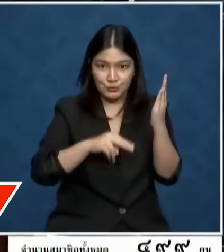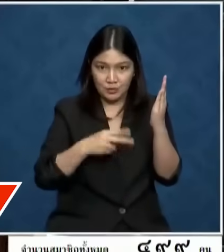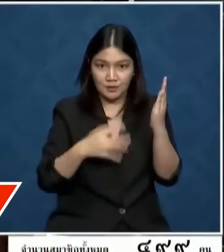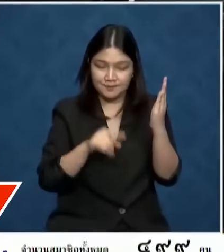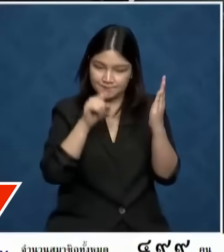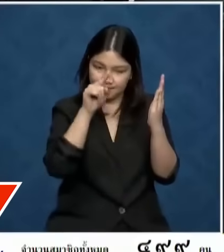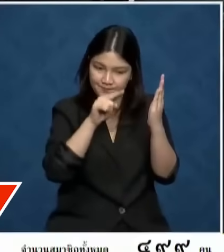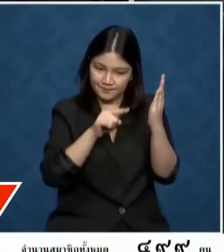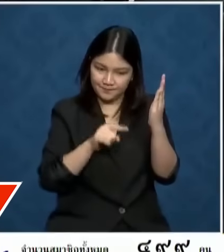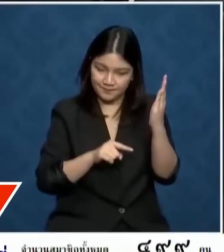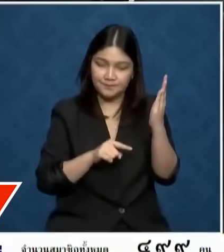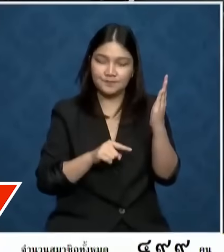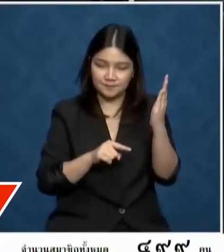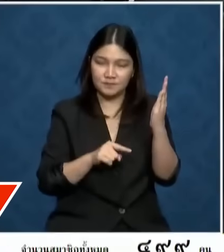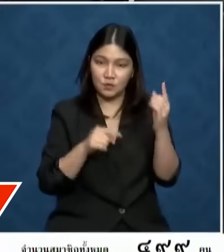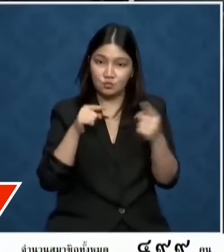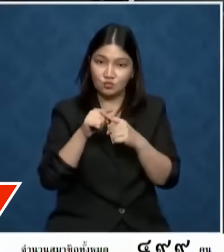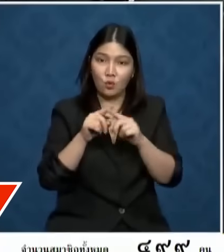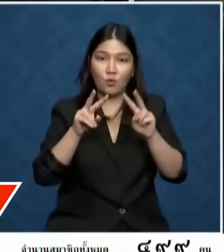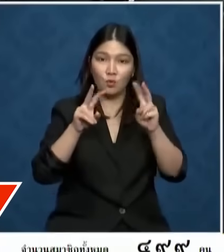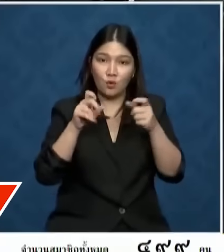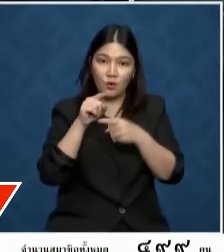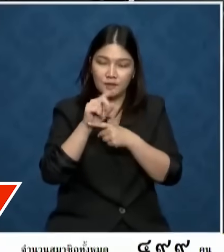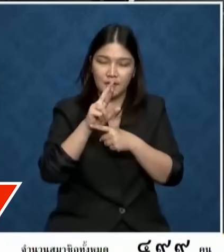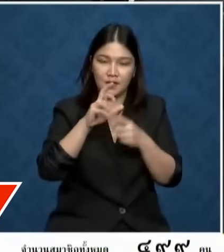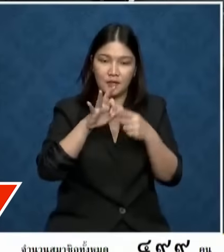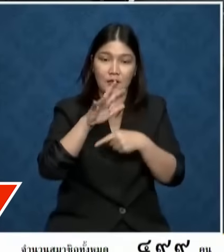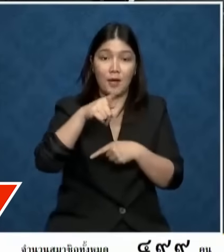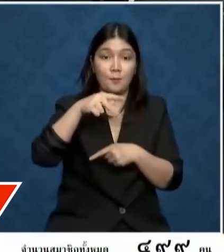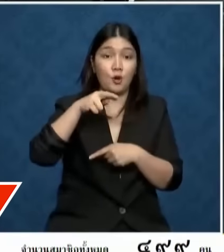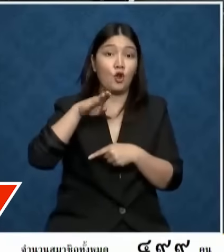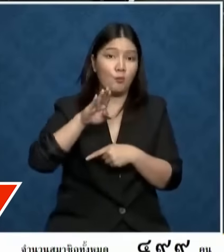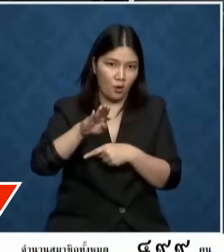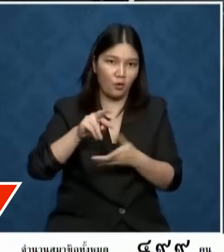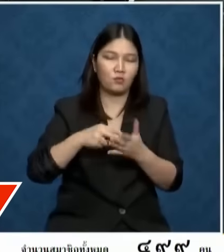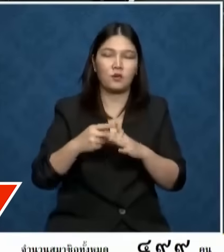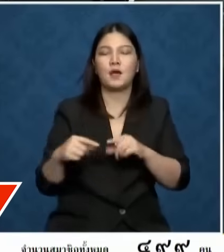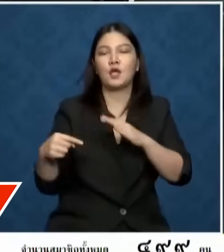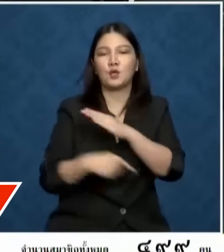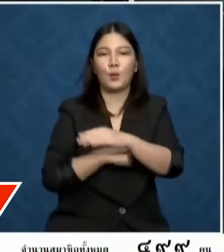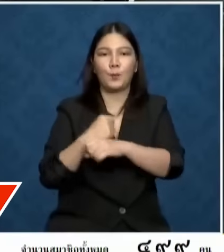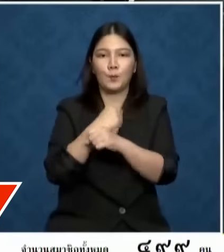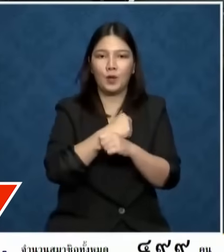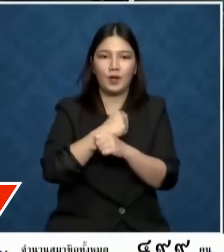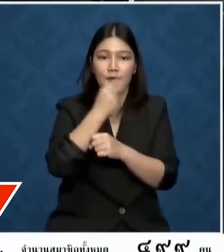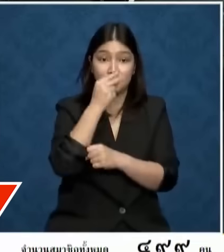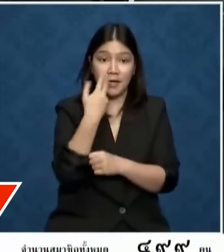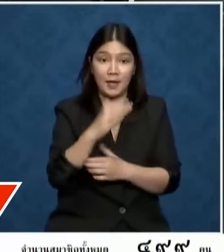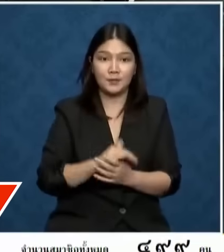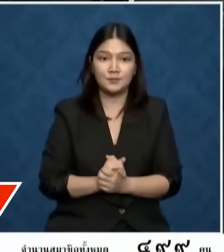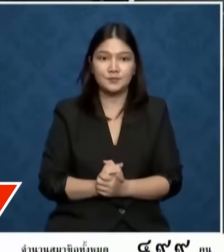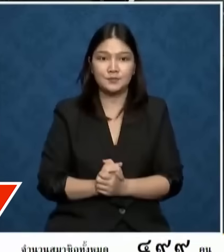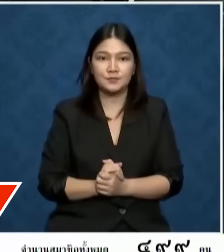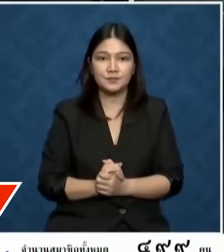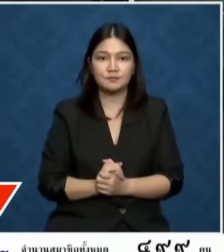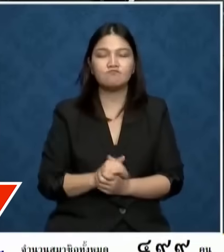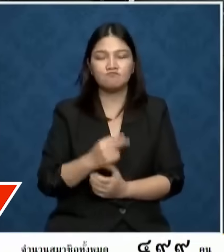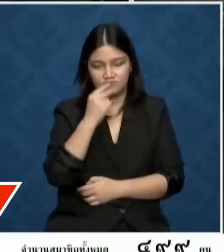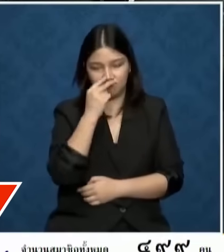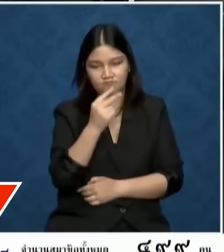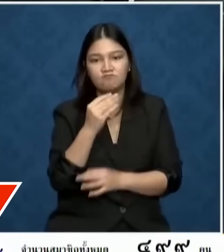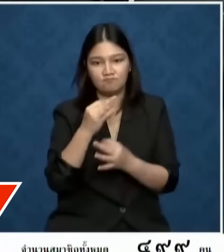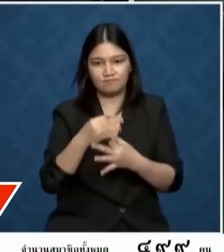ปราบปรามการทุจริตพอจุดๆๆครับท่านประธานครับเรื่องนี้ผมว่าเป็นเรื่องสำคัญ